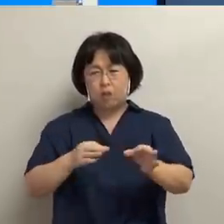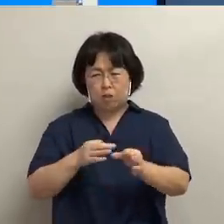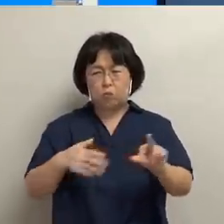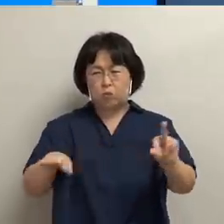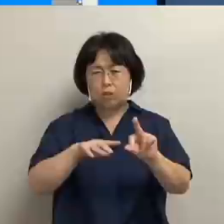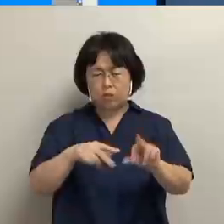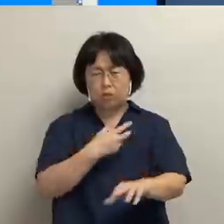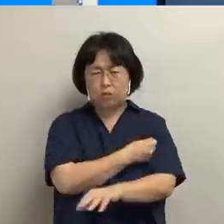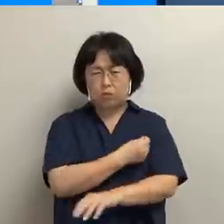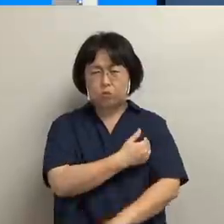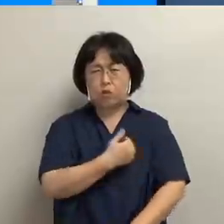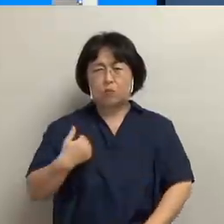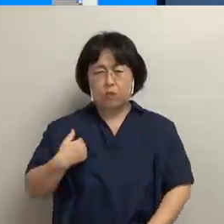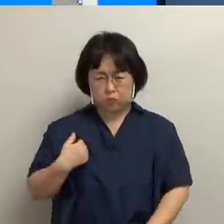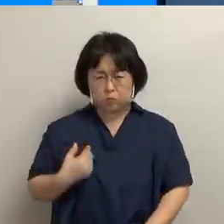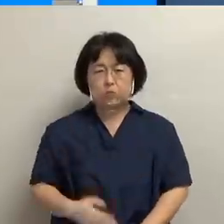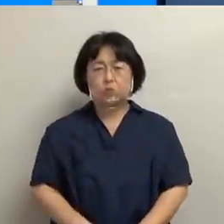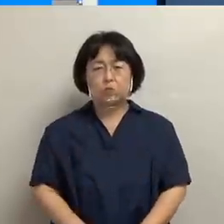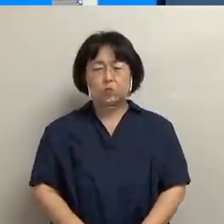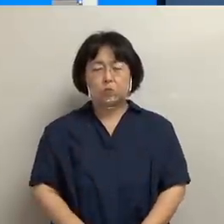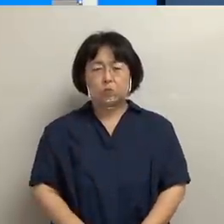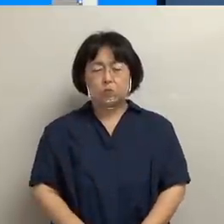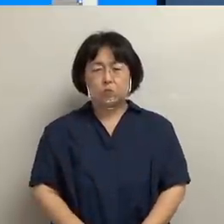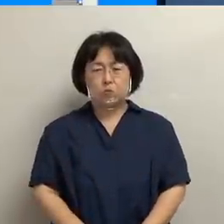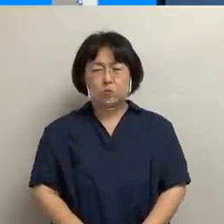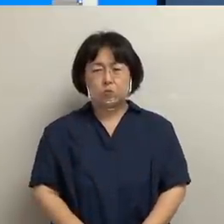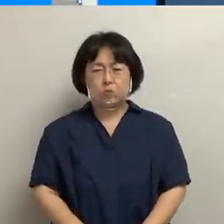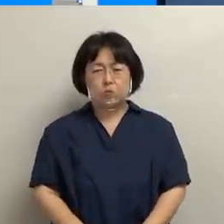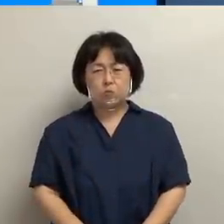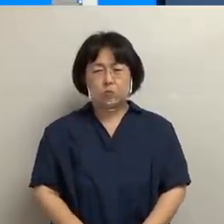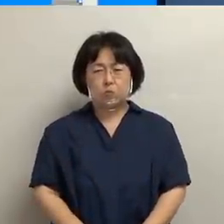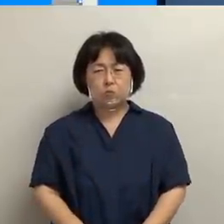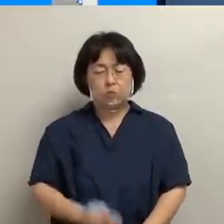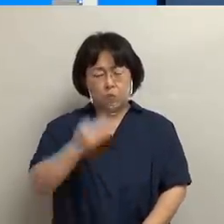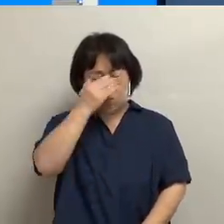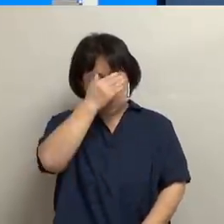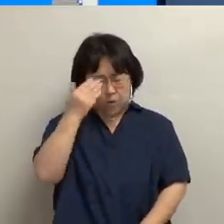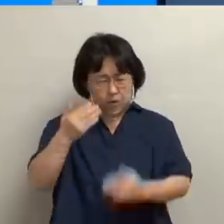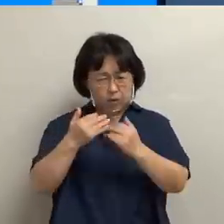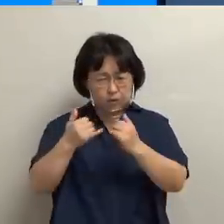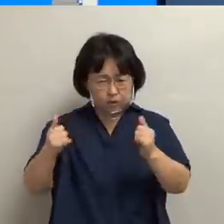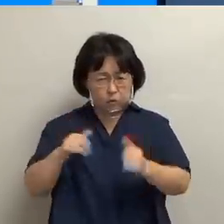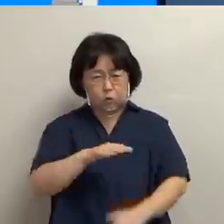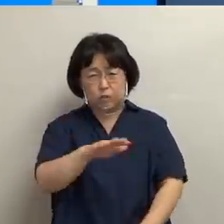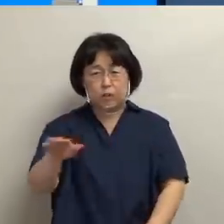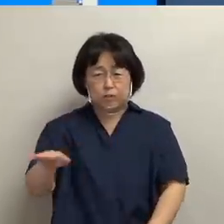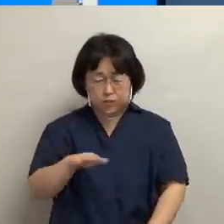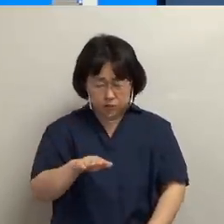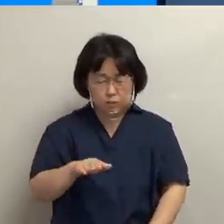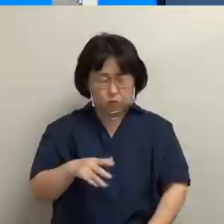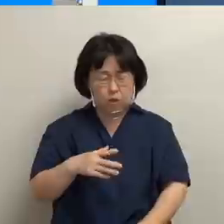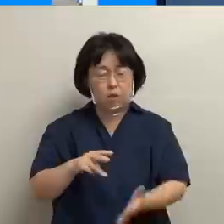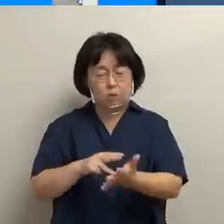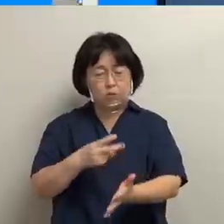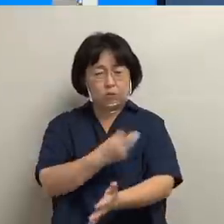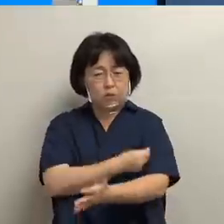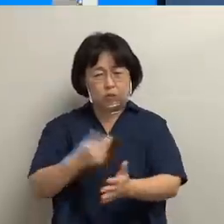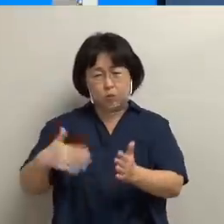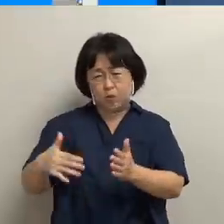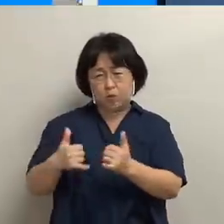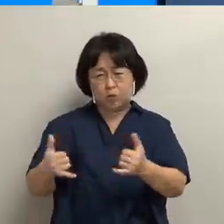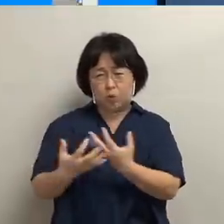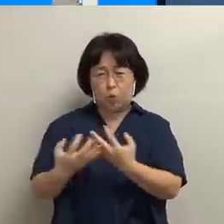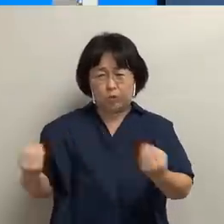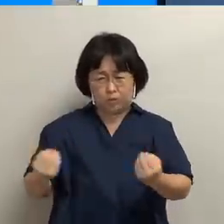県民の皆さんあのもちろんですけども特に若い世代の方々まだワクチン未接種の方が多いわけですからこの件を